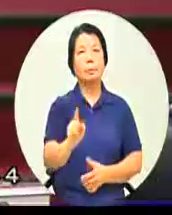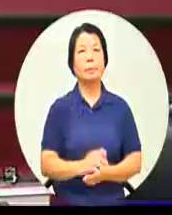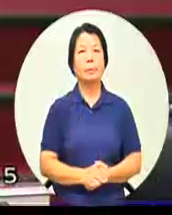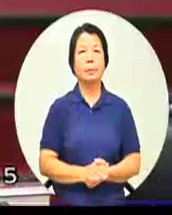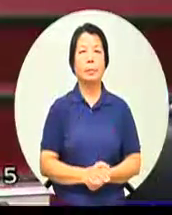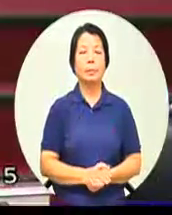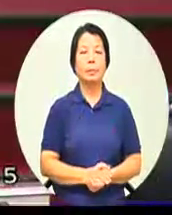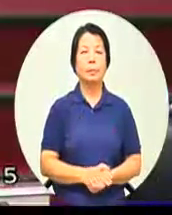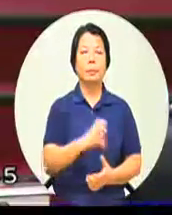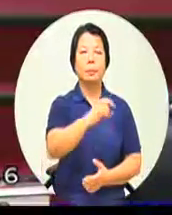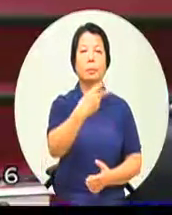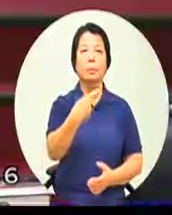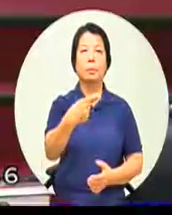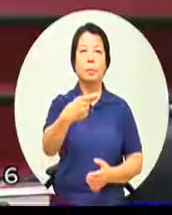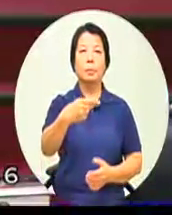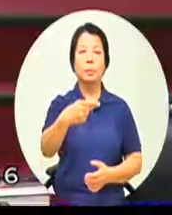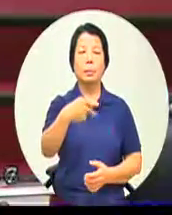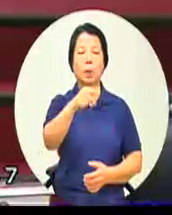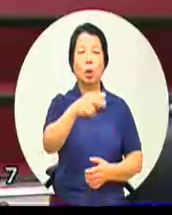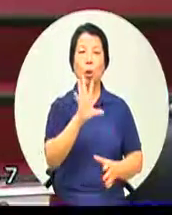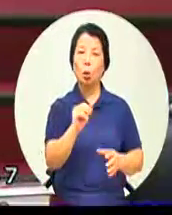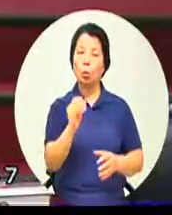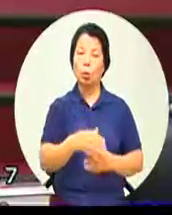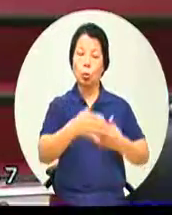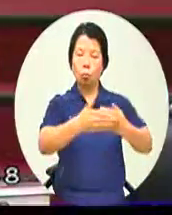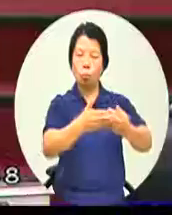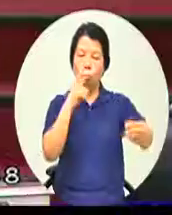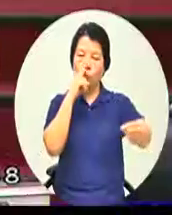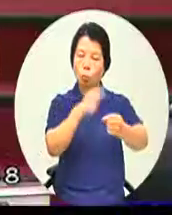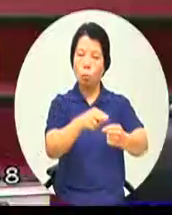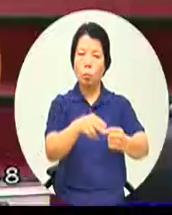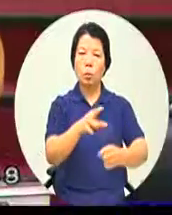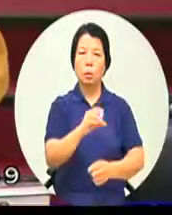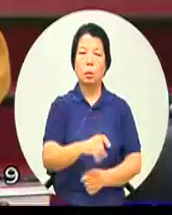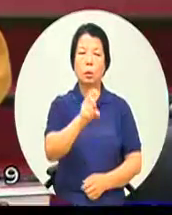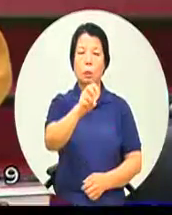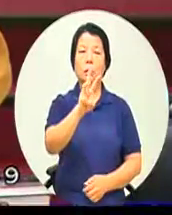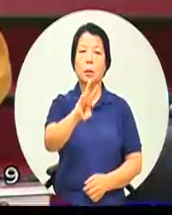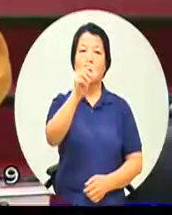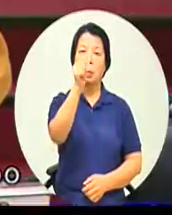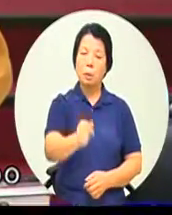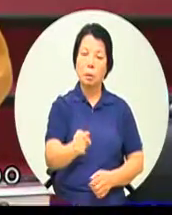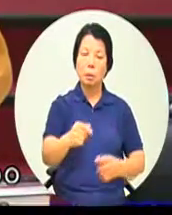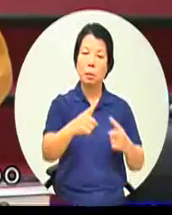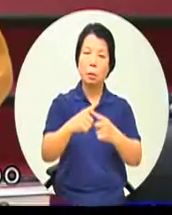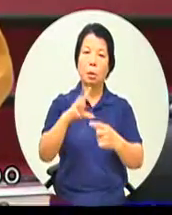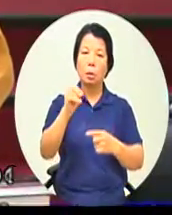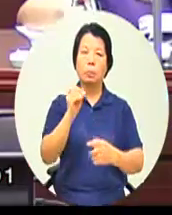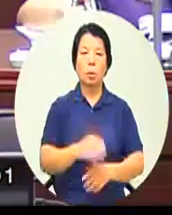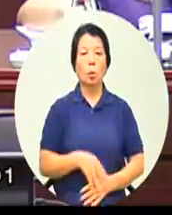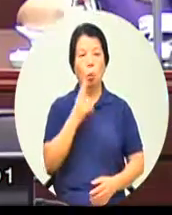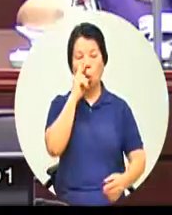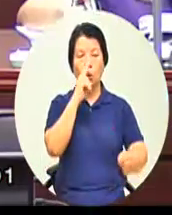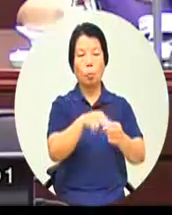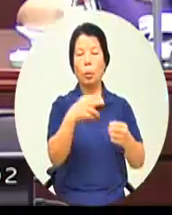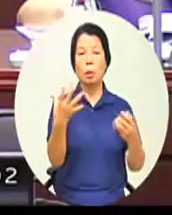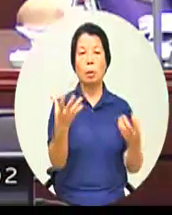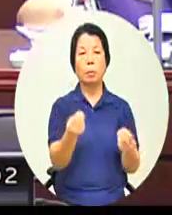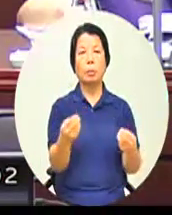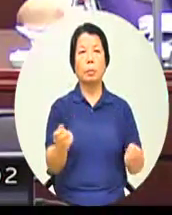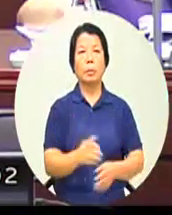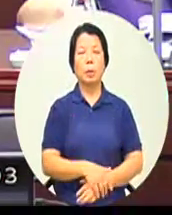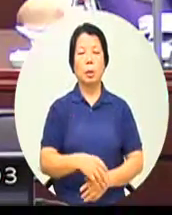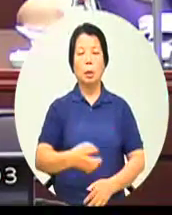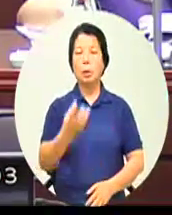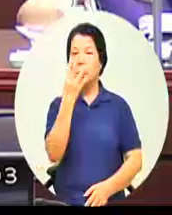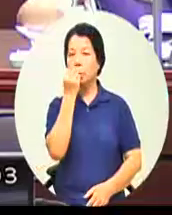那，安尼有侮辱中国13亿的人口无啦？ 我认为没有什么侮辱的问题啦，是香港